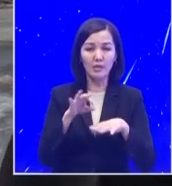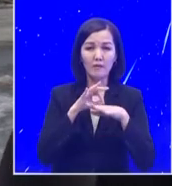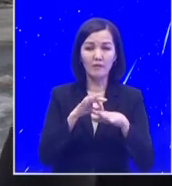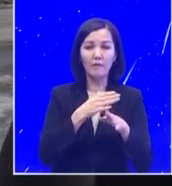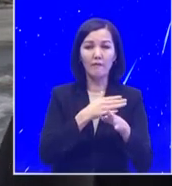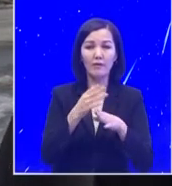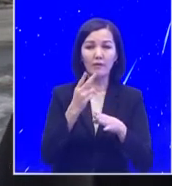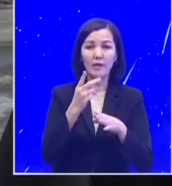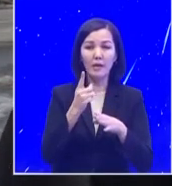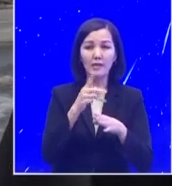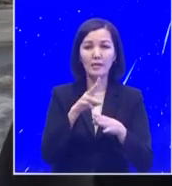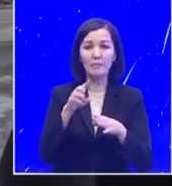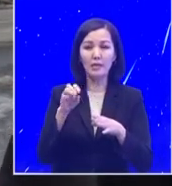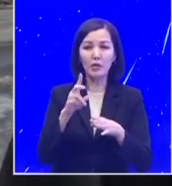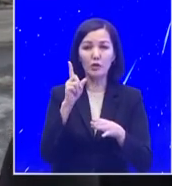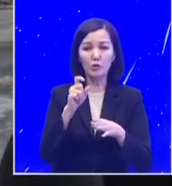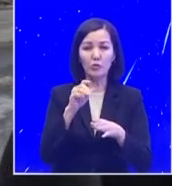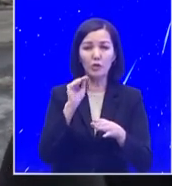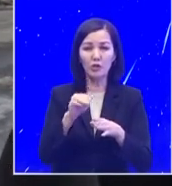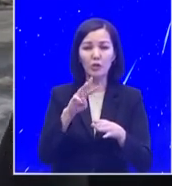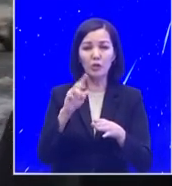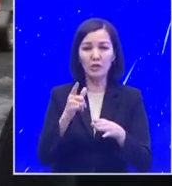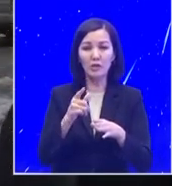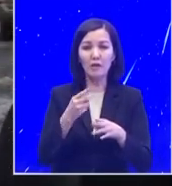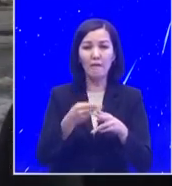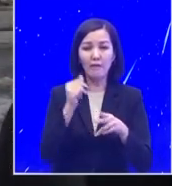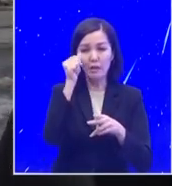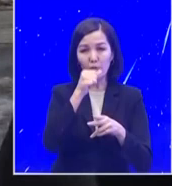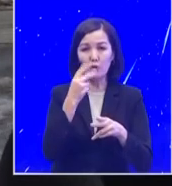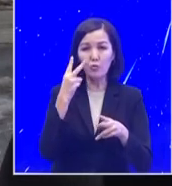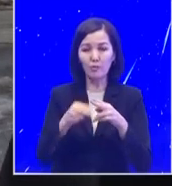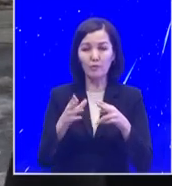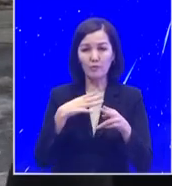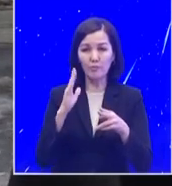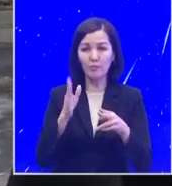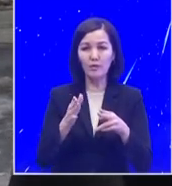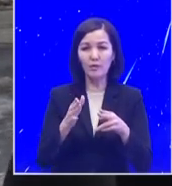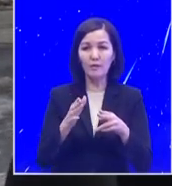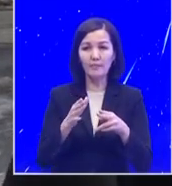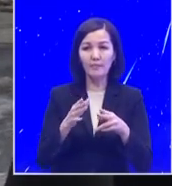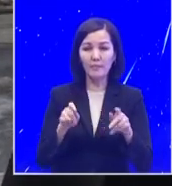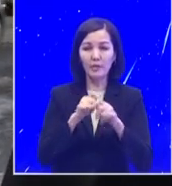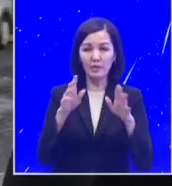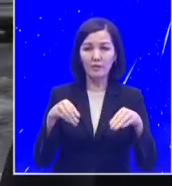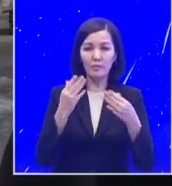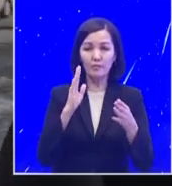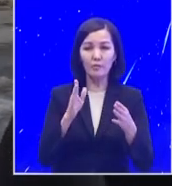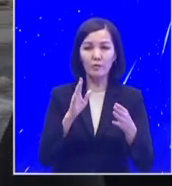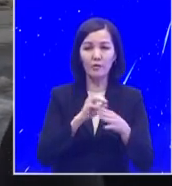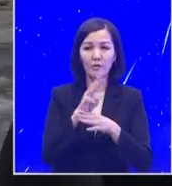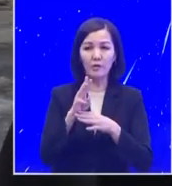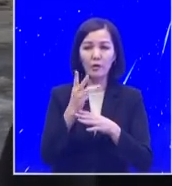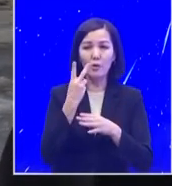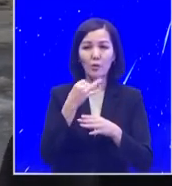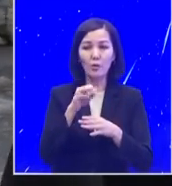выделен 1 100 000 000 денег. В этом году тоже завершаем именно ввод в эксплуатацию по водоснабжению. В